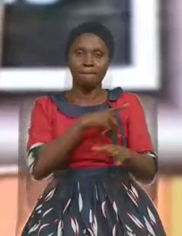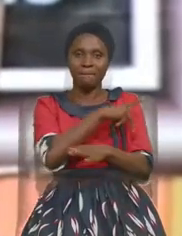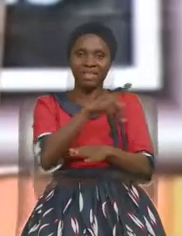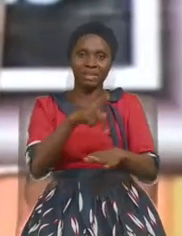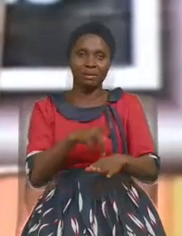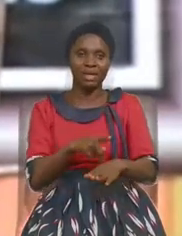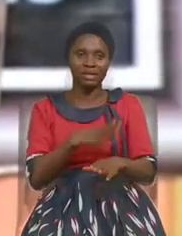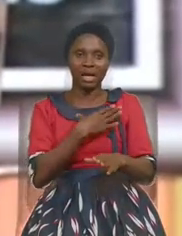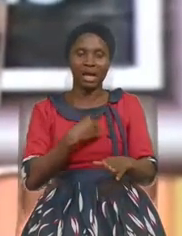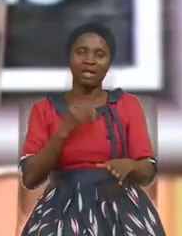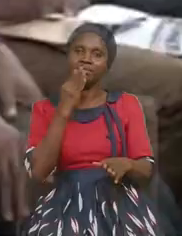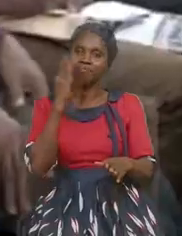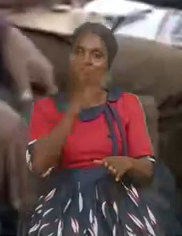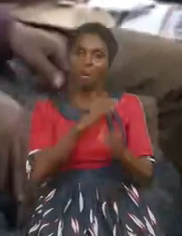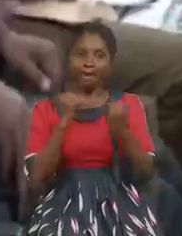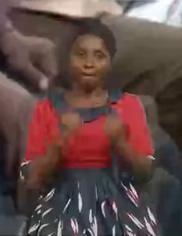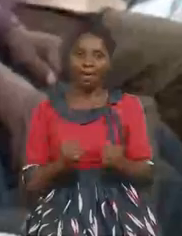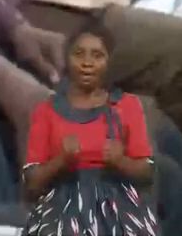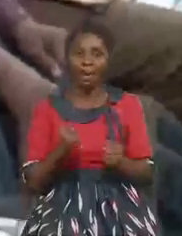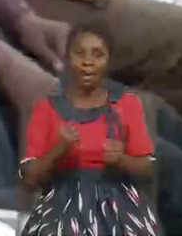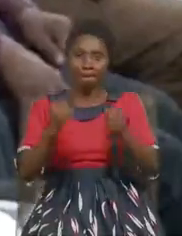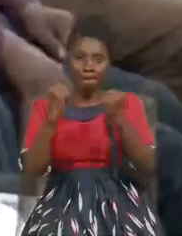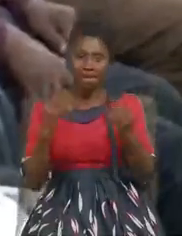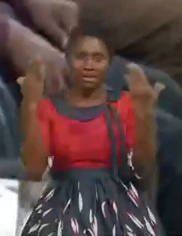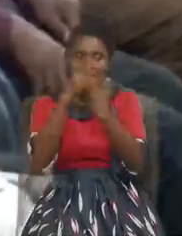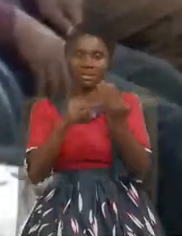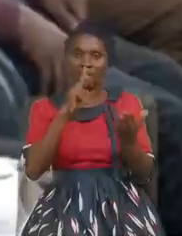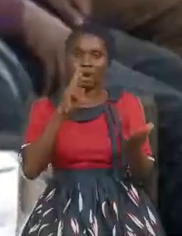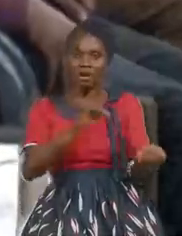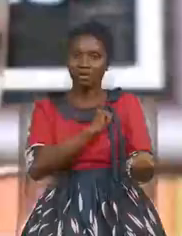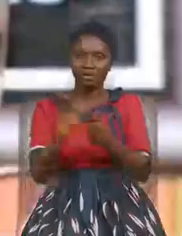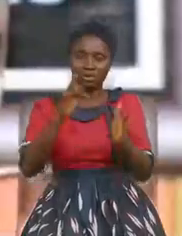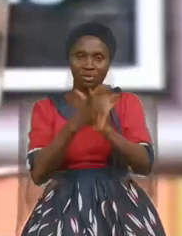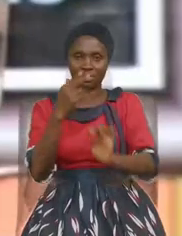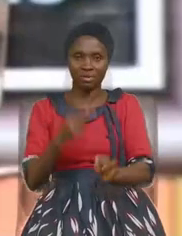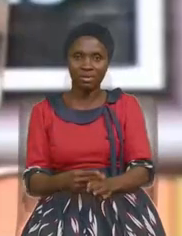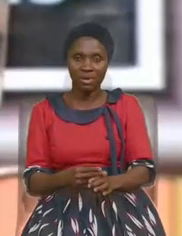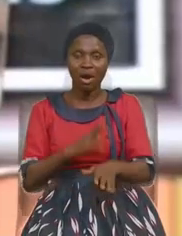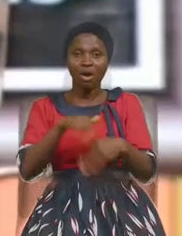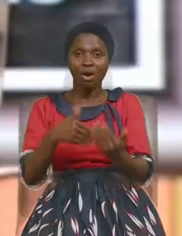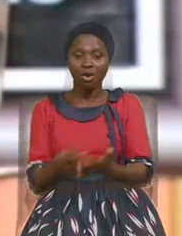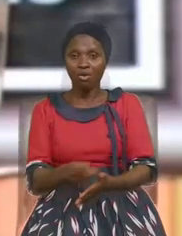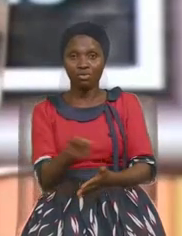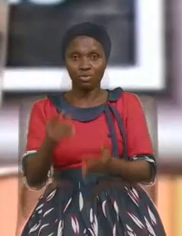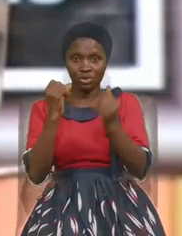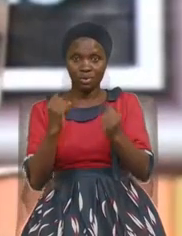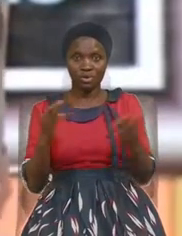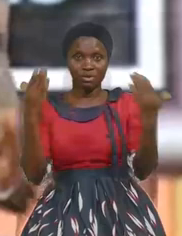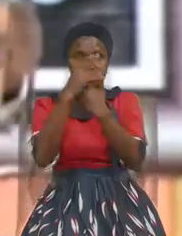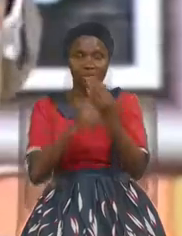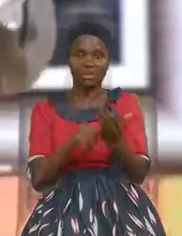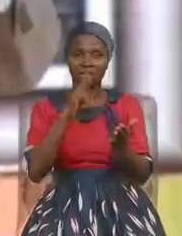des ténèbres sont défaites. Et toutes ces puissants des ténèbres, elles sont ôtées et ne vont plus